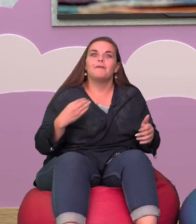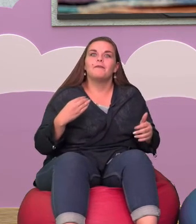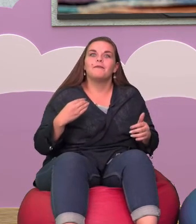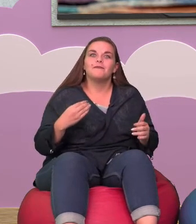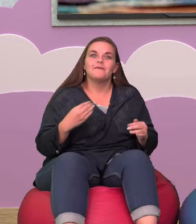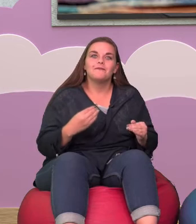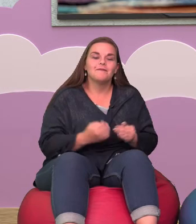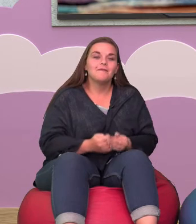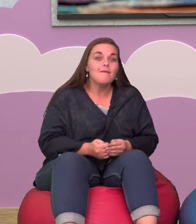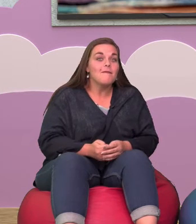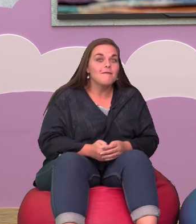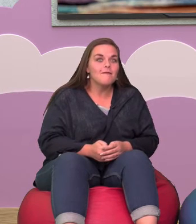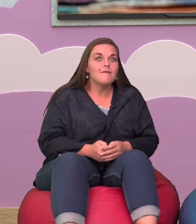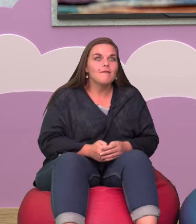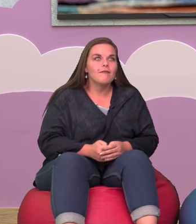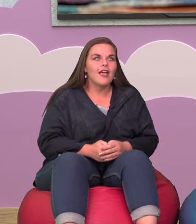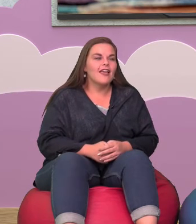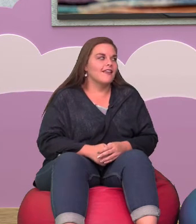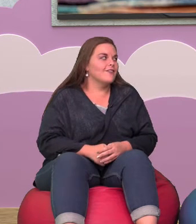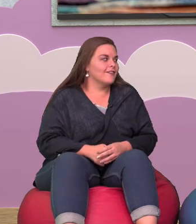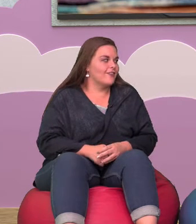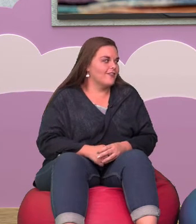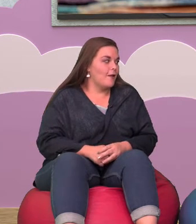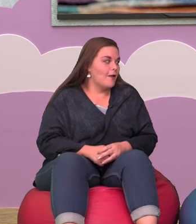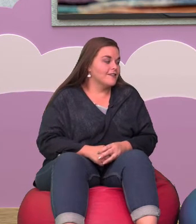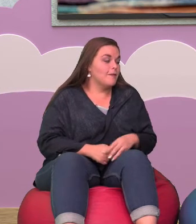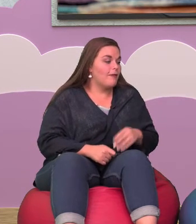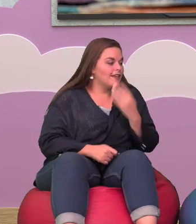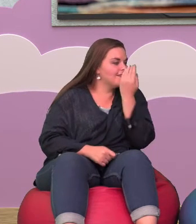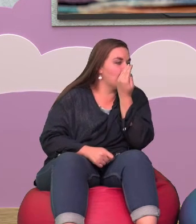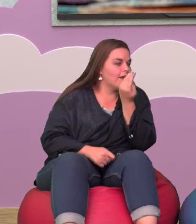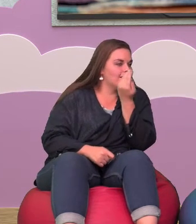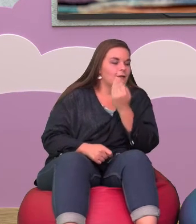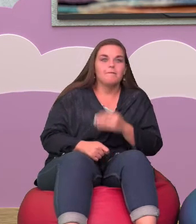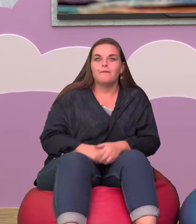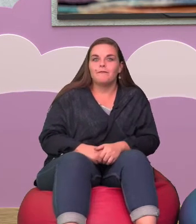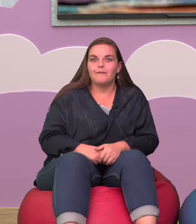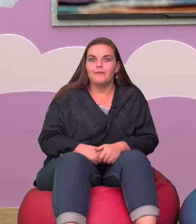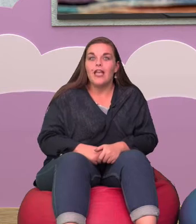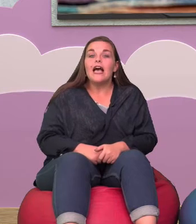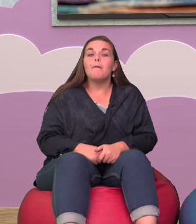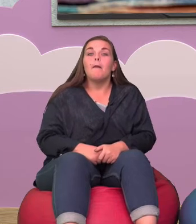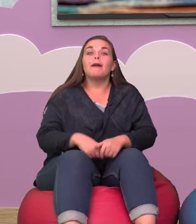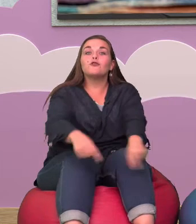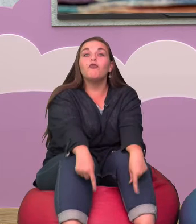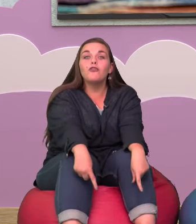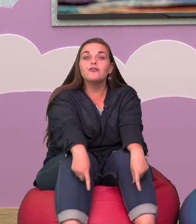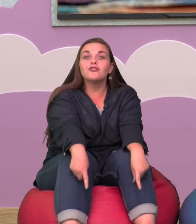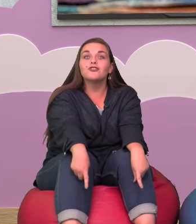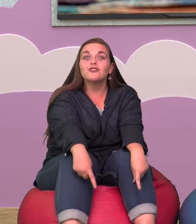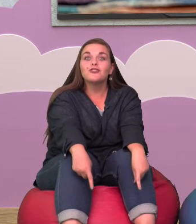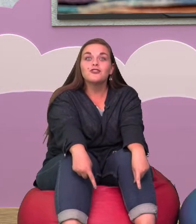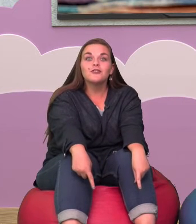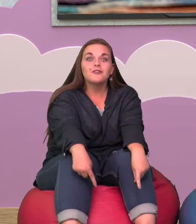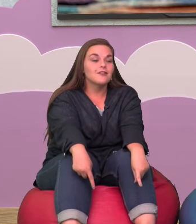waslap. Sokkies. Ek het al gehad. Ek kies Sê sokkies. plakkies.